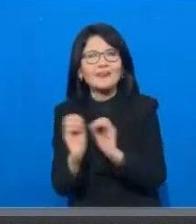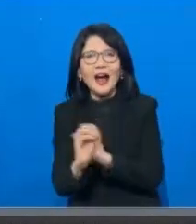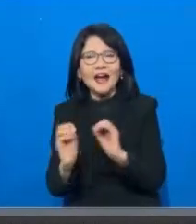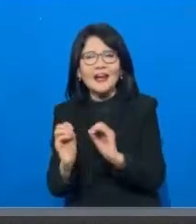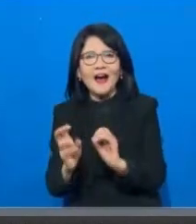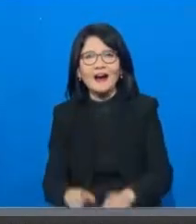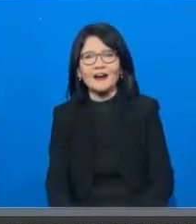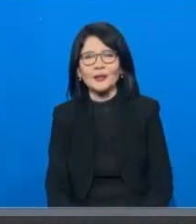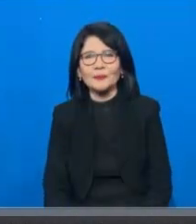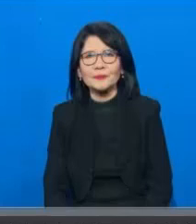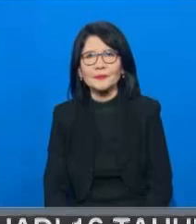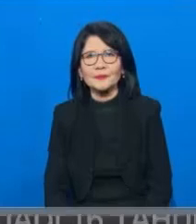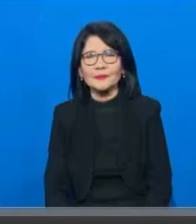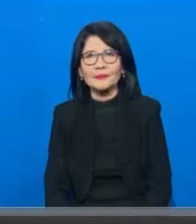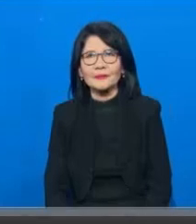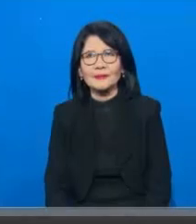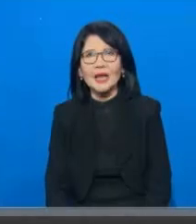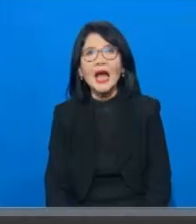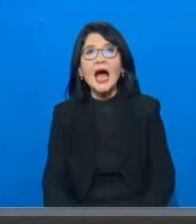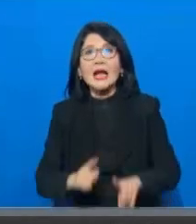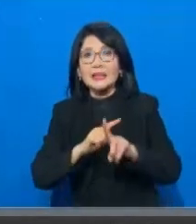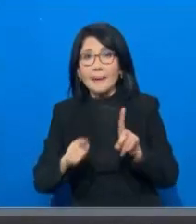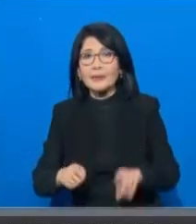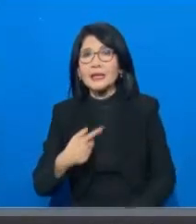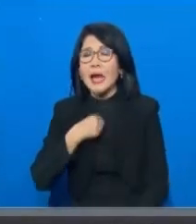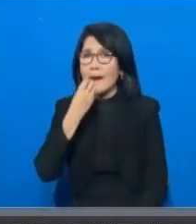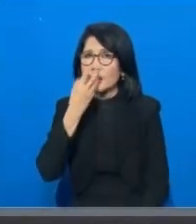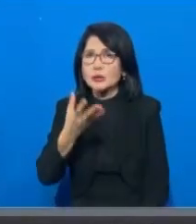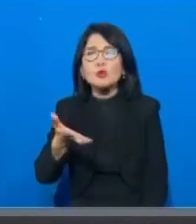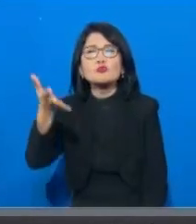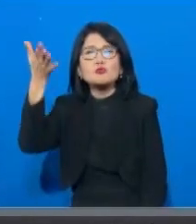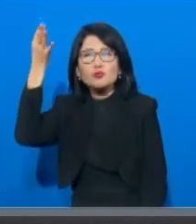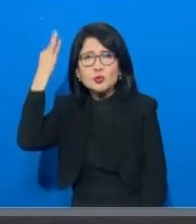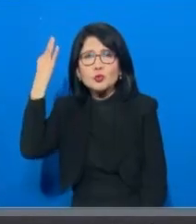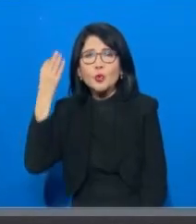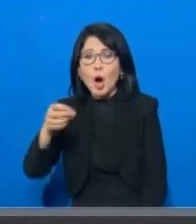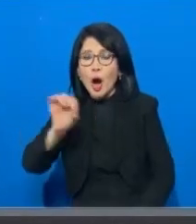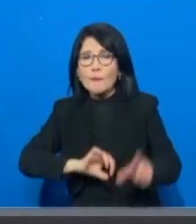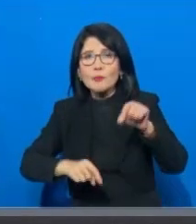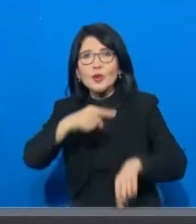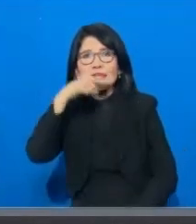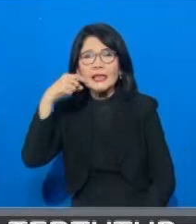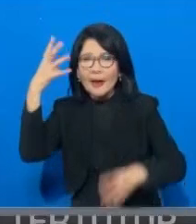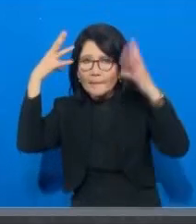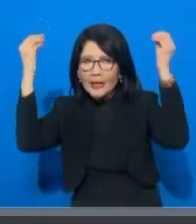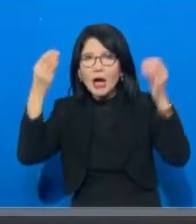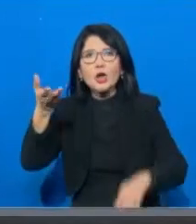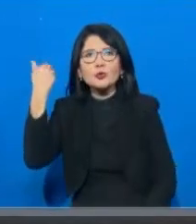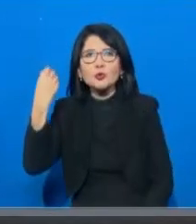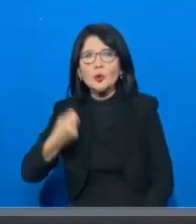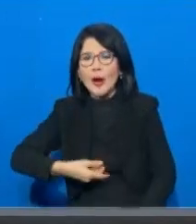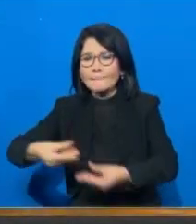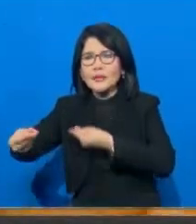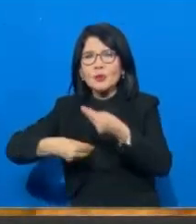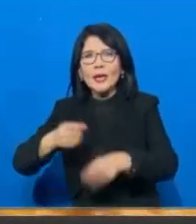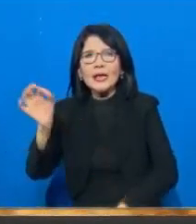dan sate padang panjang. Namun, ia meyakini bahwa dulunya bumbu sate padang dipengaruhi perdagangan rempah-rempah